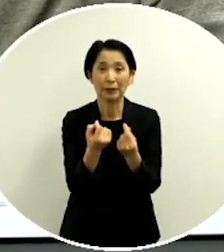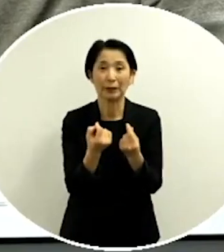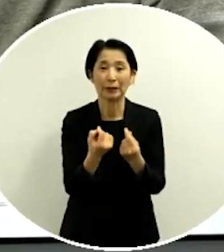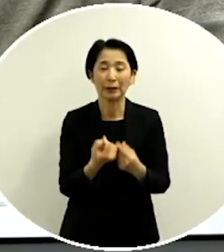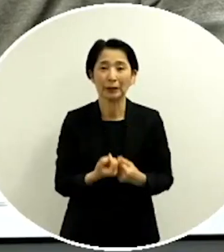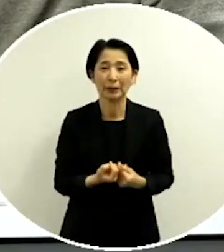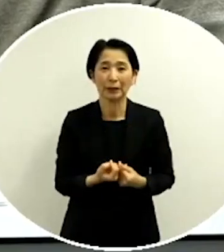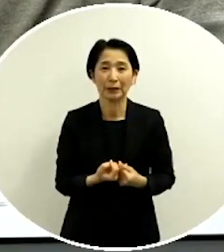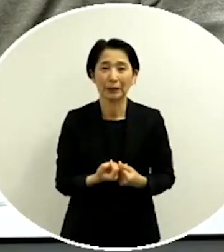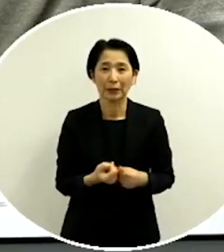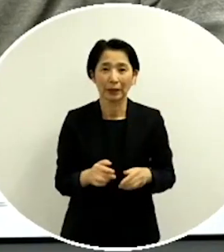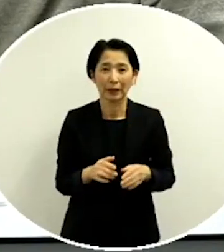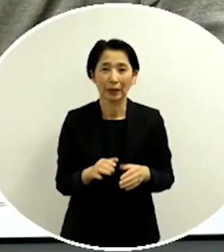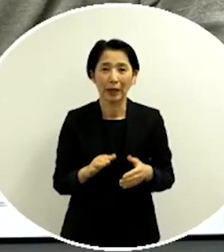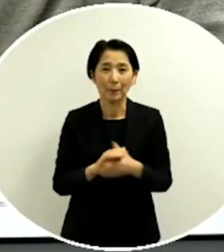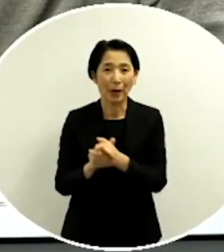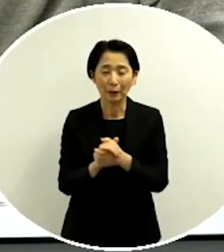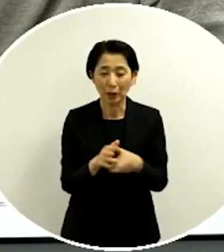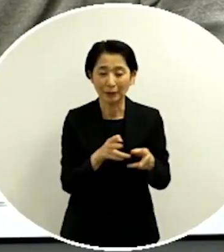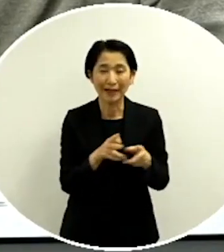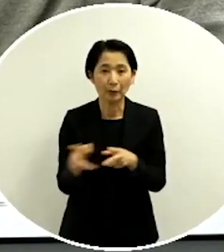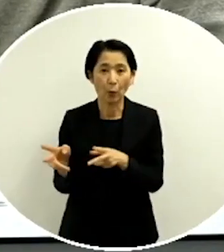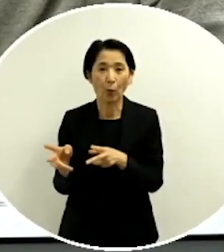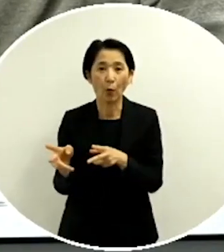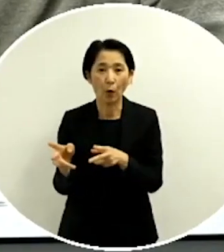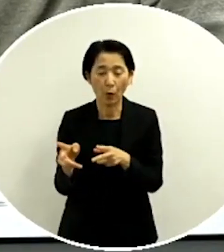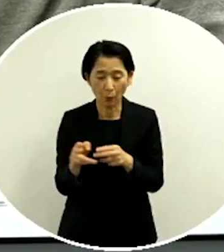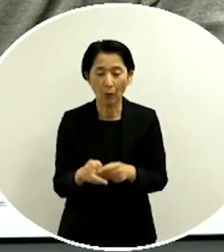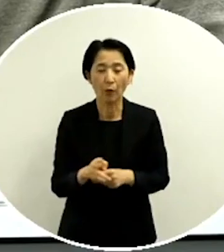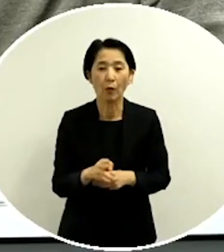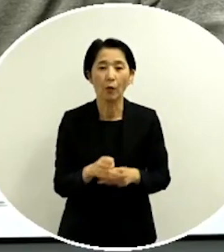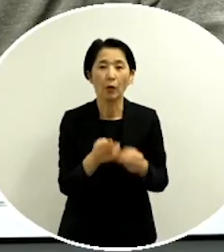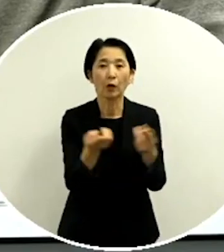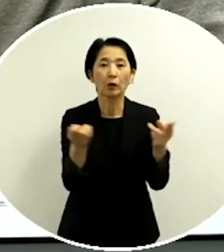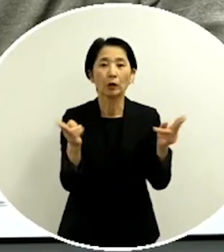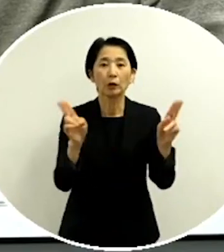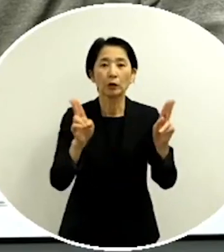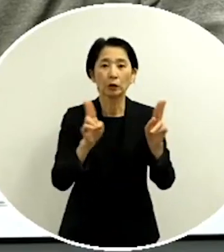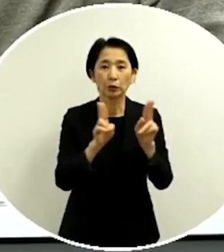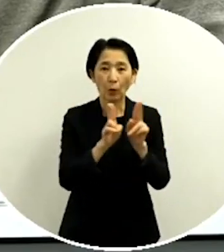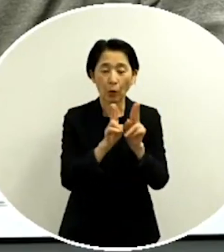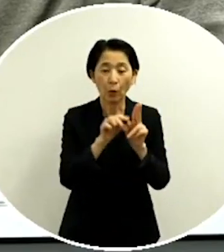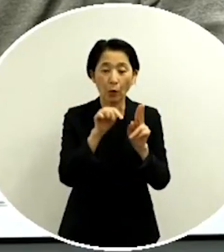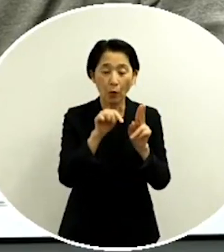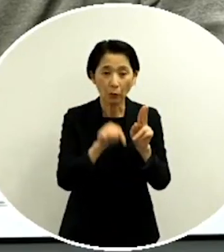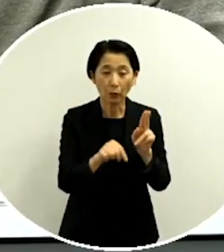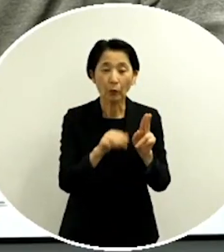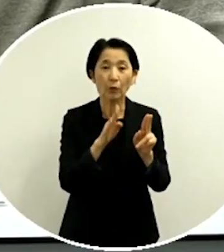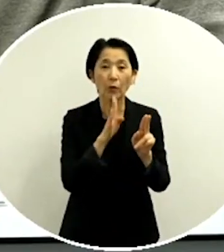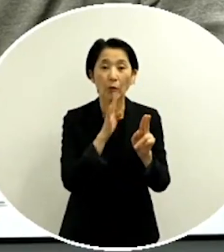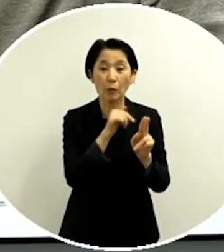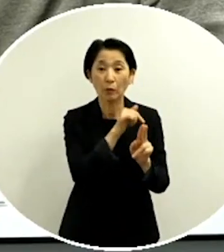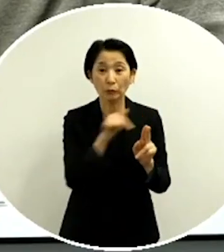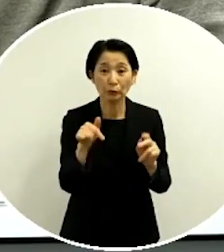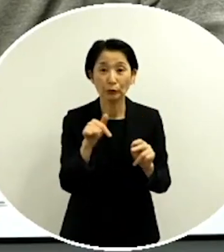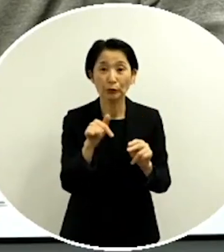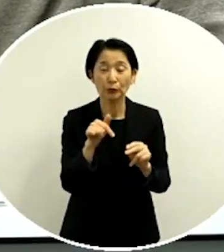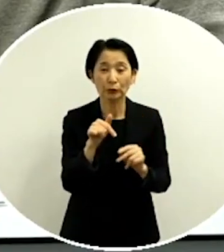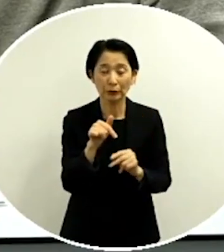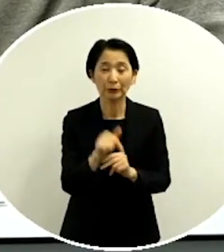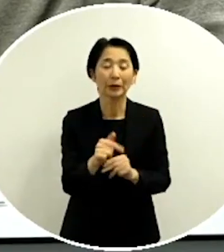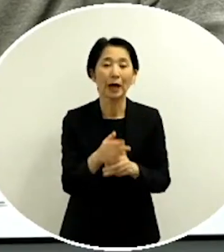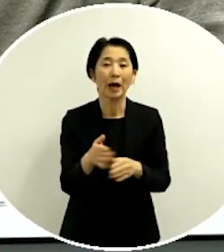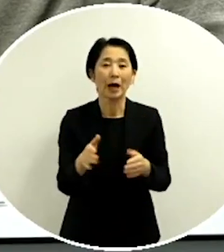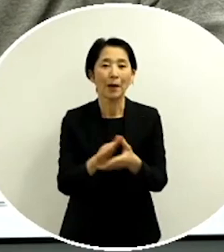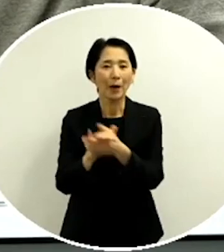このパートナーズ制度も党本部おそらく国会議員たちもで党本部でどの部署がパートナーズ